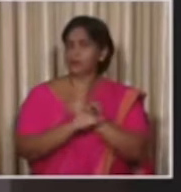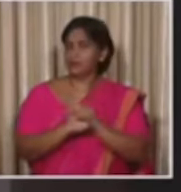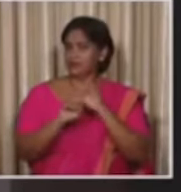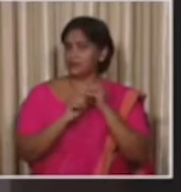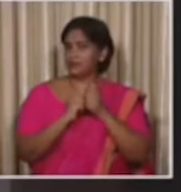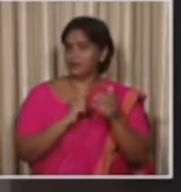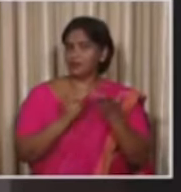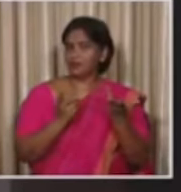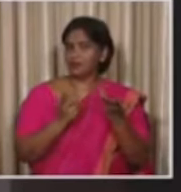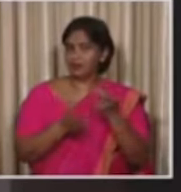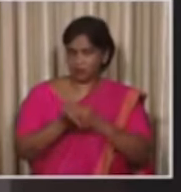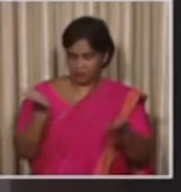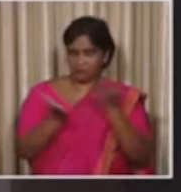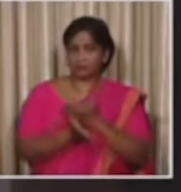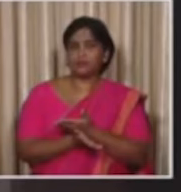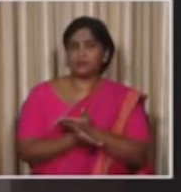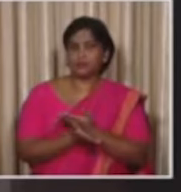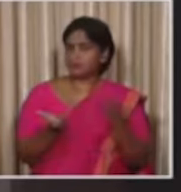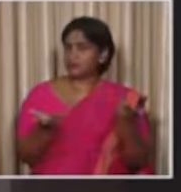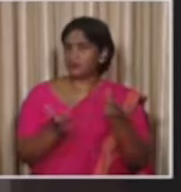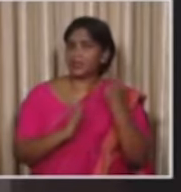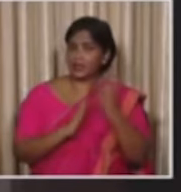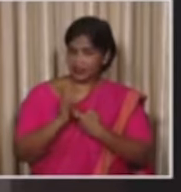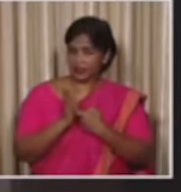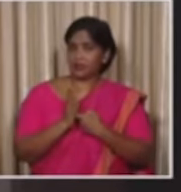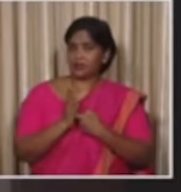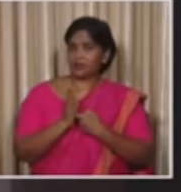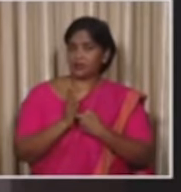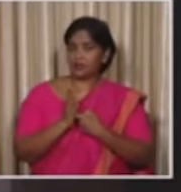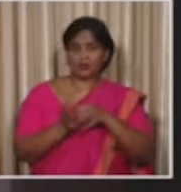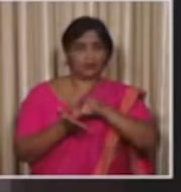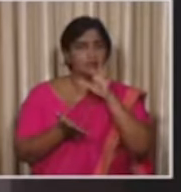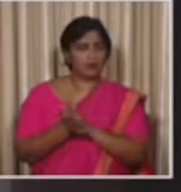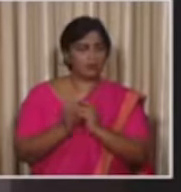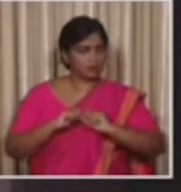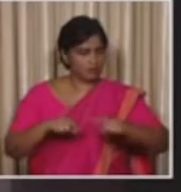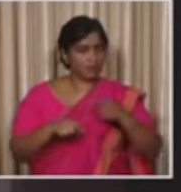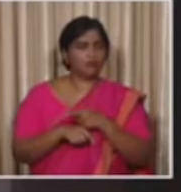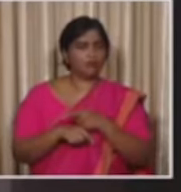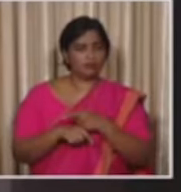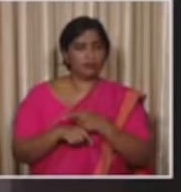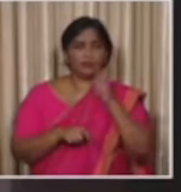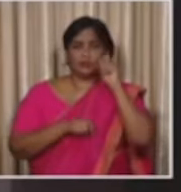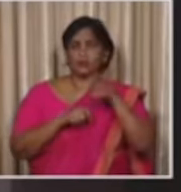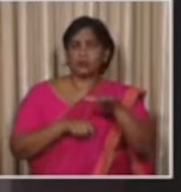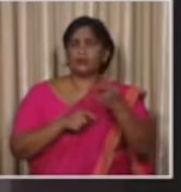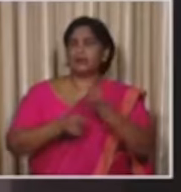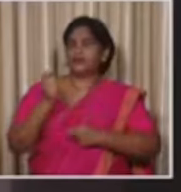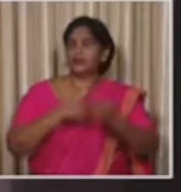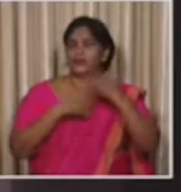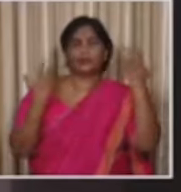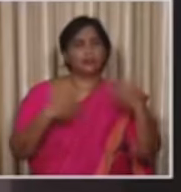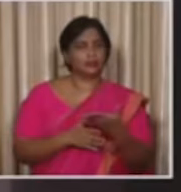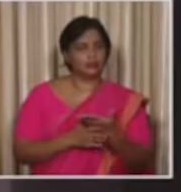මේක ක්‍රියාත්මක කරන්නේ මොකක් හරි කිවිසුමක් තියනවද? මේක නීතියක් මේ ගත්ත තීන්දුව ක්‍රියාත්මක වෙනකොට මේ මිනිසුන්ගේ දේපල වෙන්දේසි වෙලා